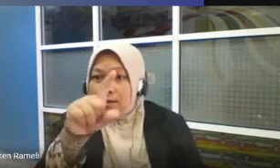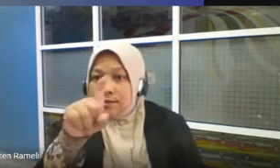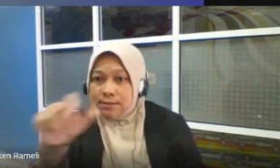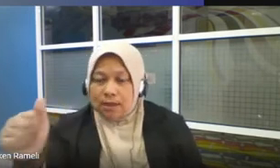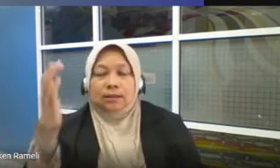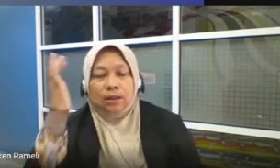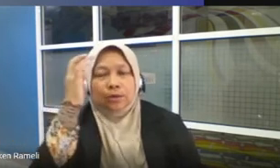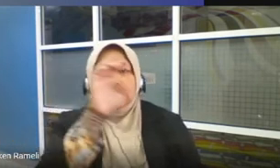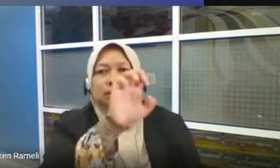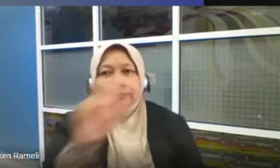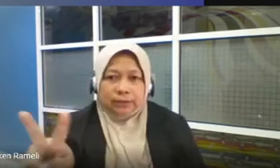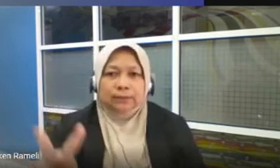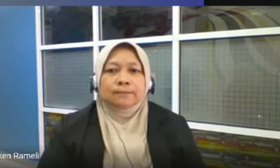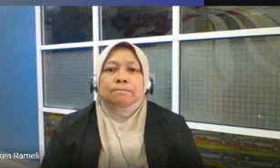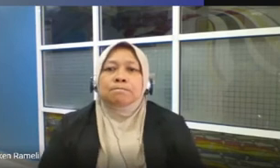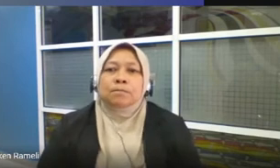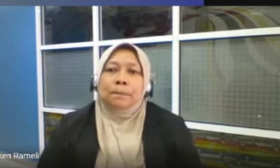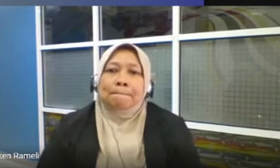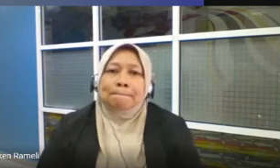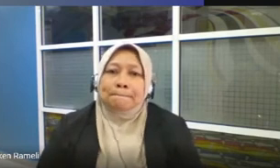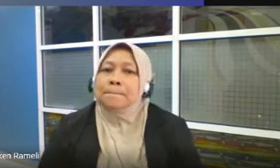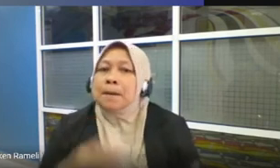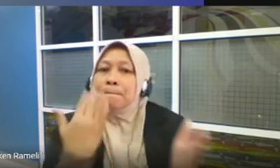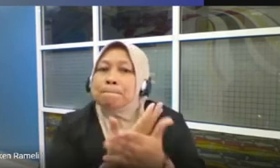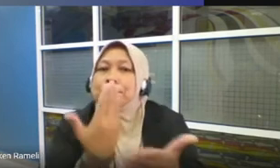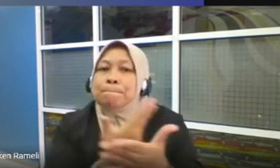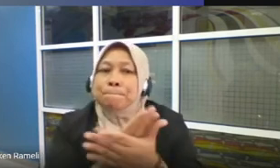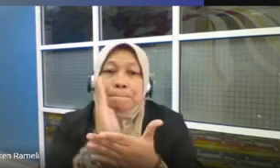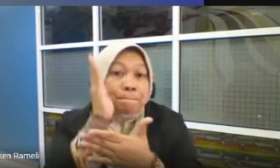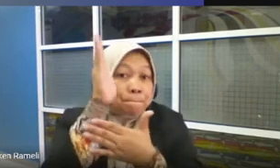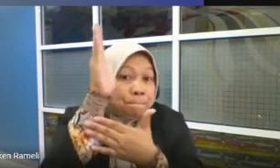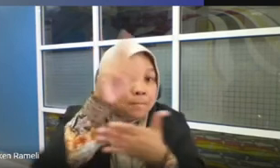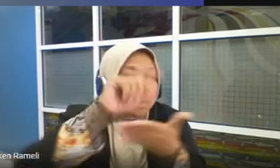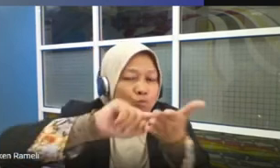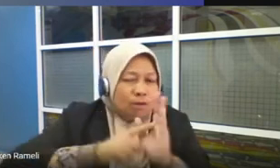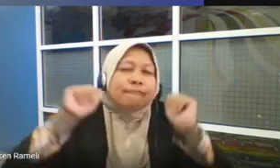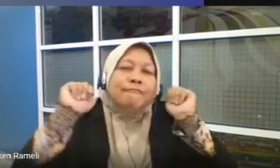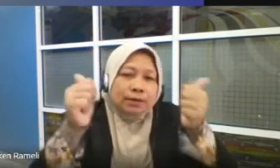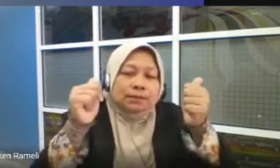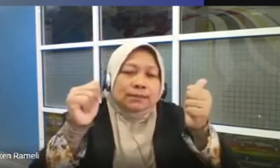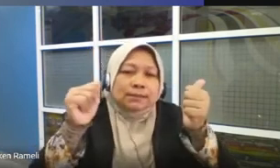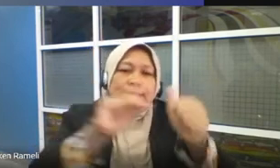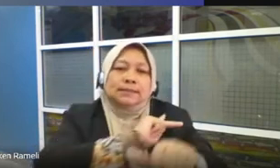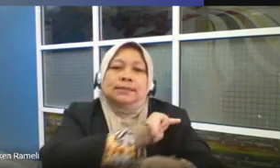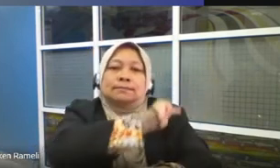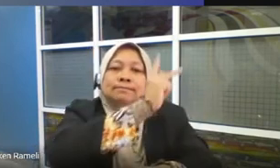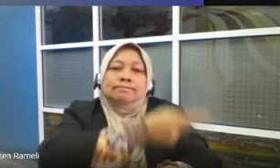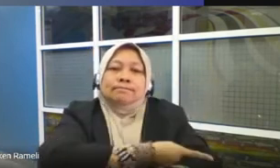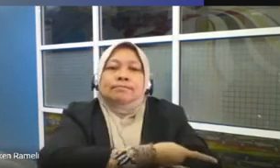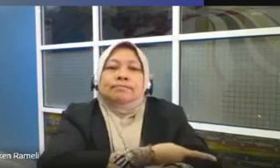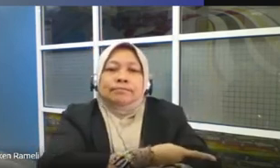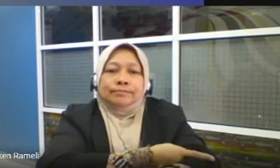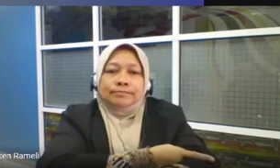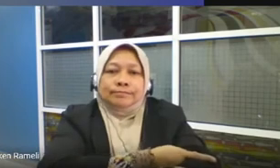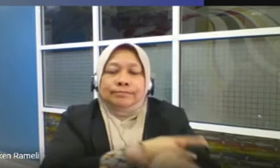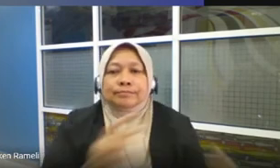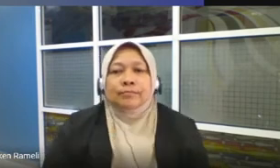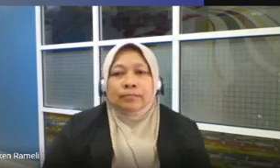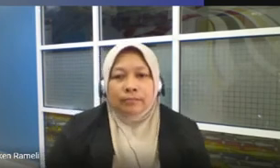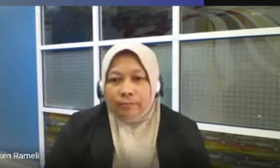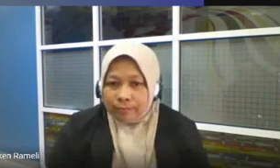means EEV, okay. The new era begins with Malaysians' first energy efficient vehicle. Ini yang